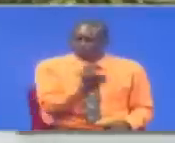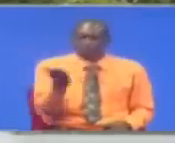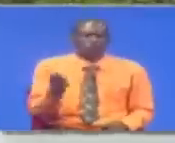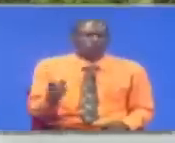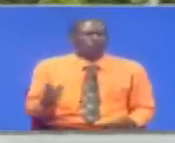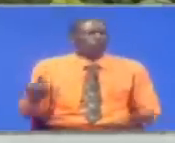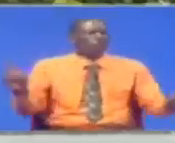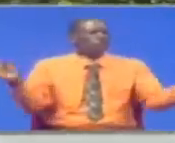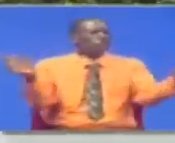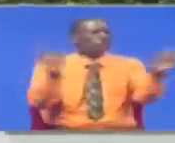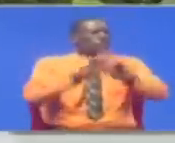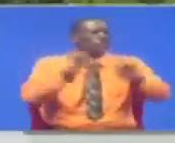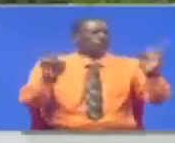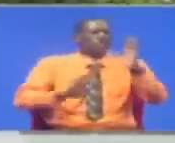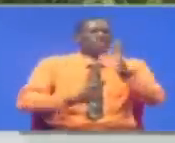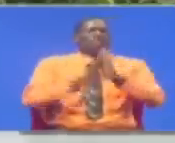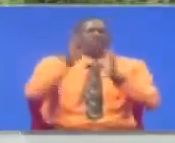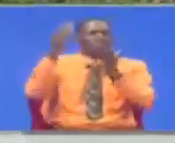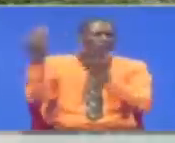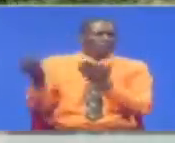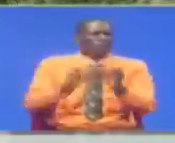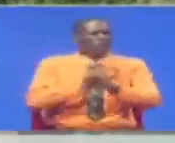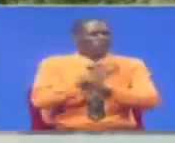hakuna maendeleo nitaleta.